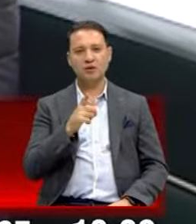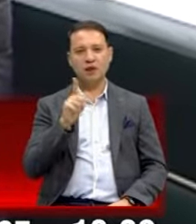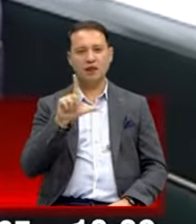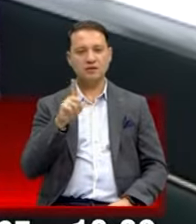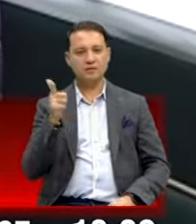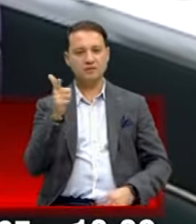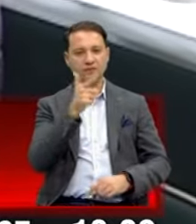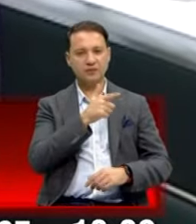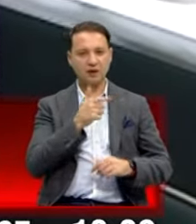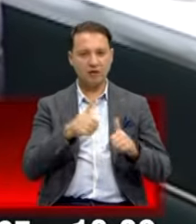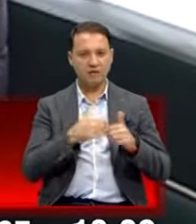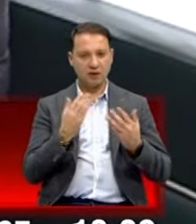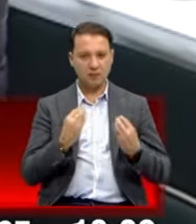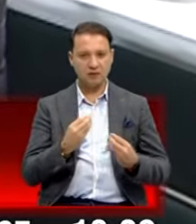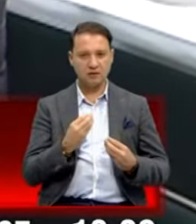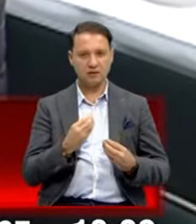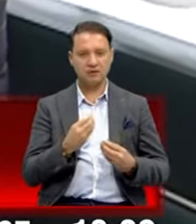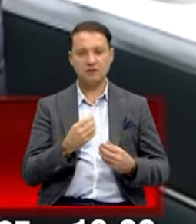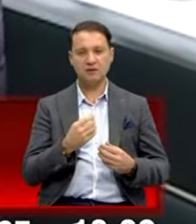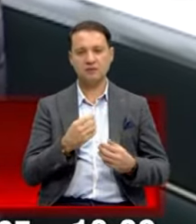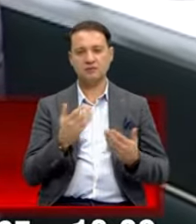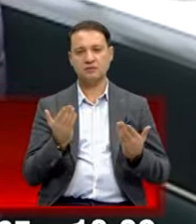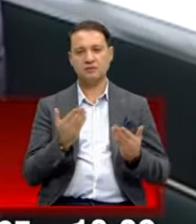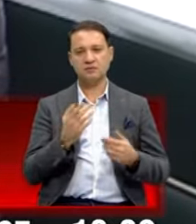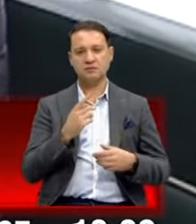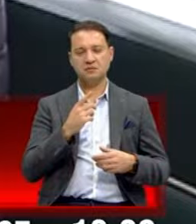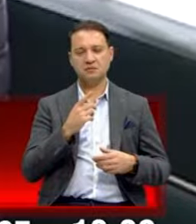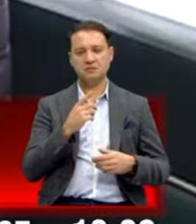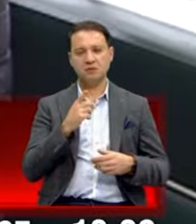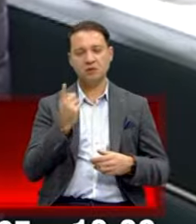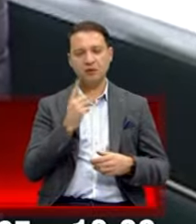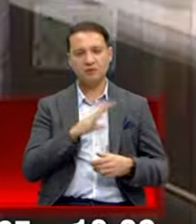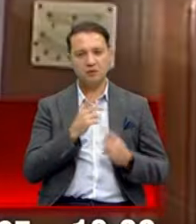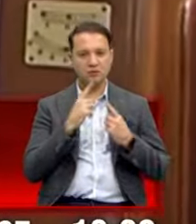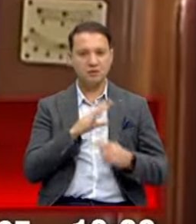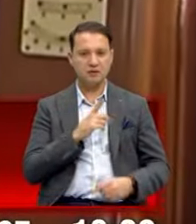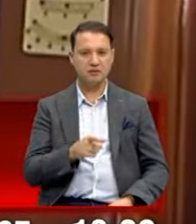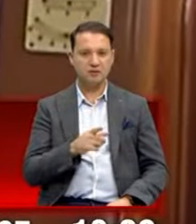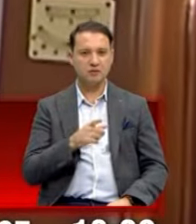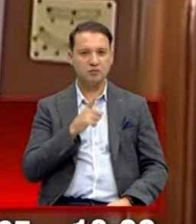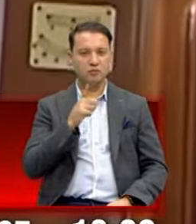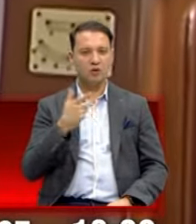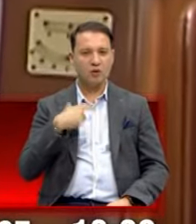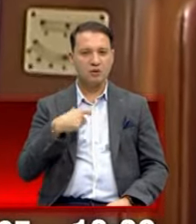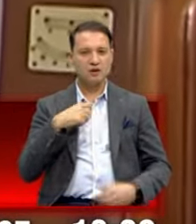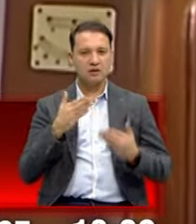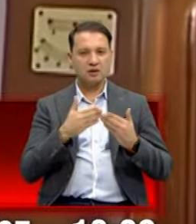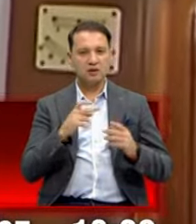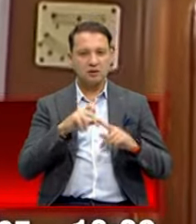lazerle yansıtınca bu evlilik daha mı sağlam oluyor acaba? Yani bir öyle bir şey var, konuşma var. Peki bu özel